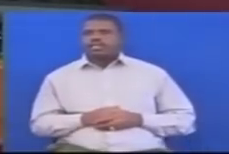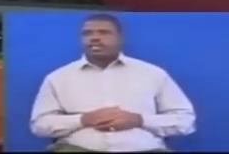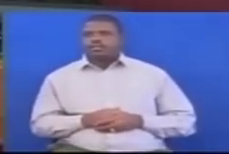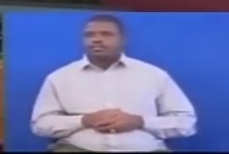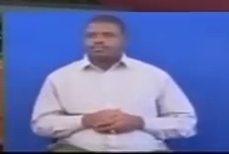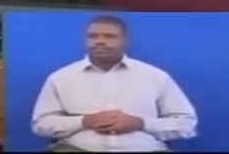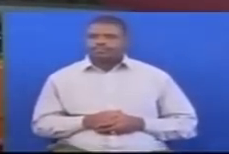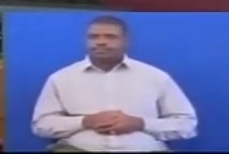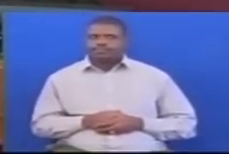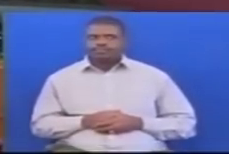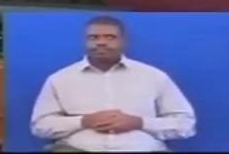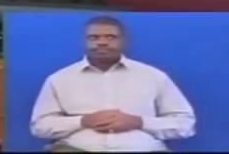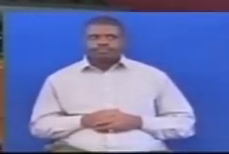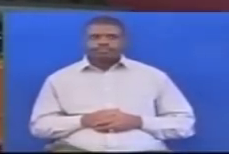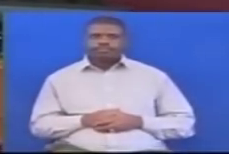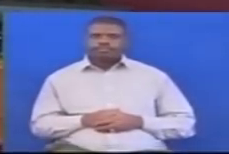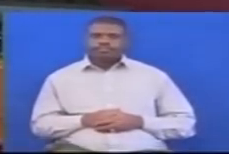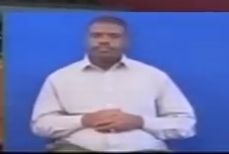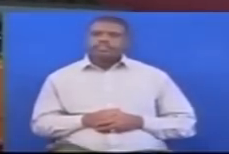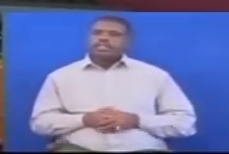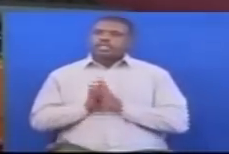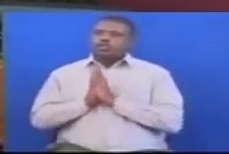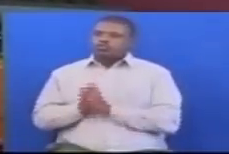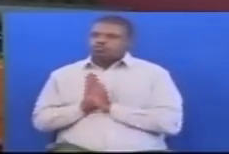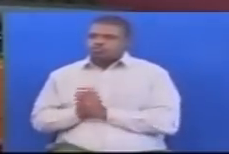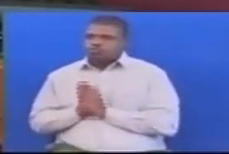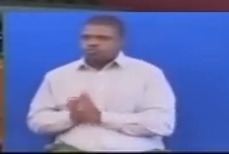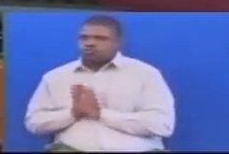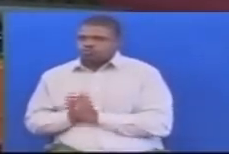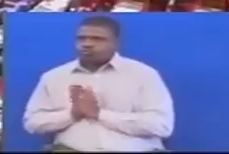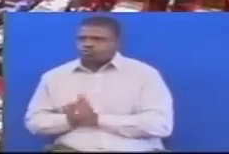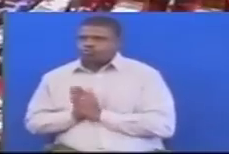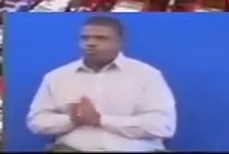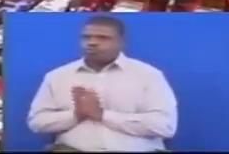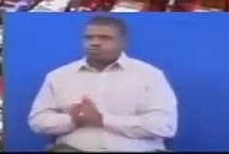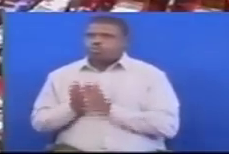Asante sana Mwenyekiti, nikushukuru kwa nafasi hii.